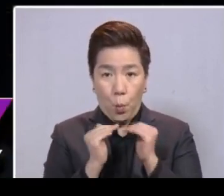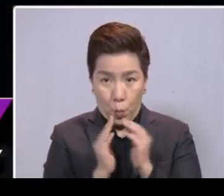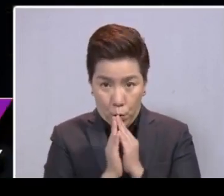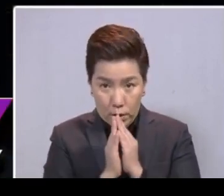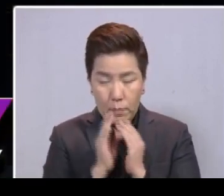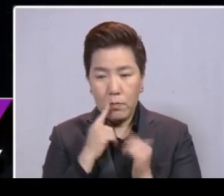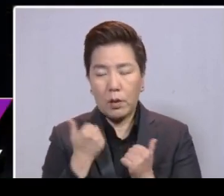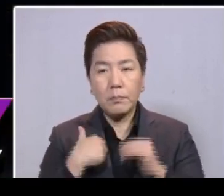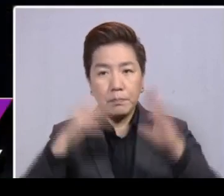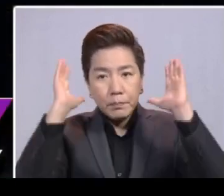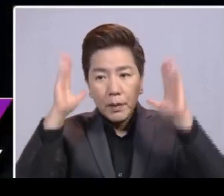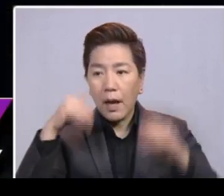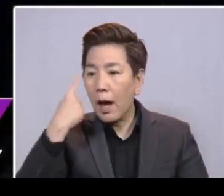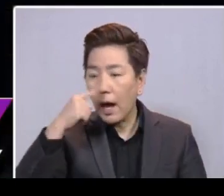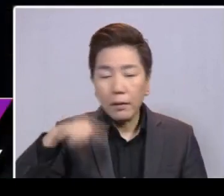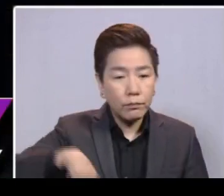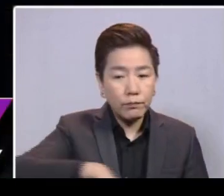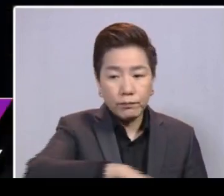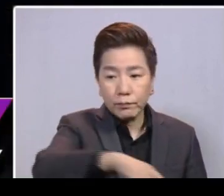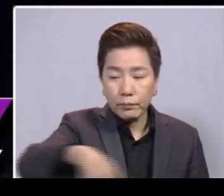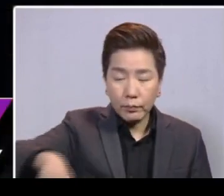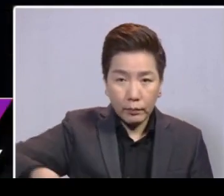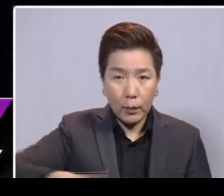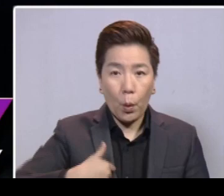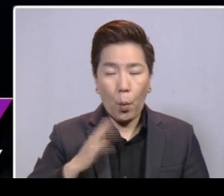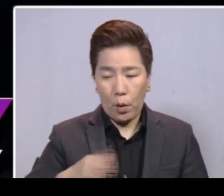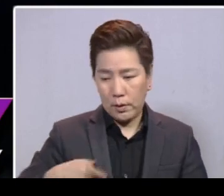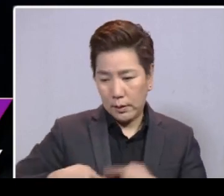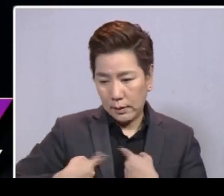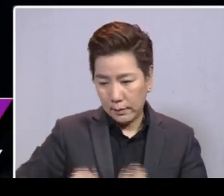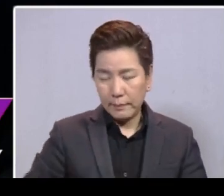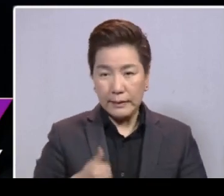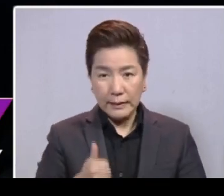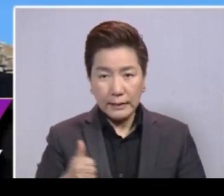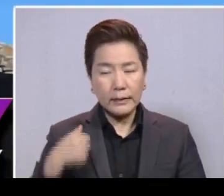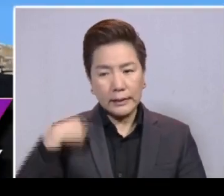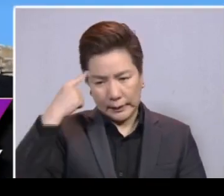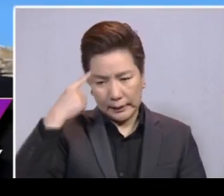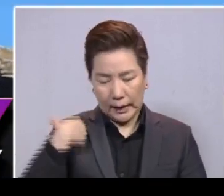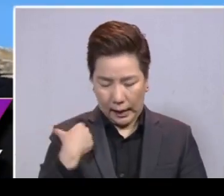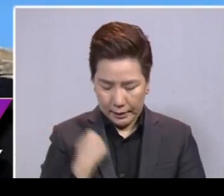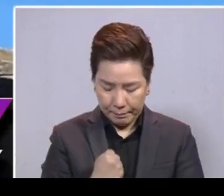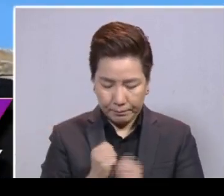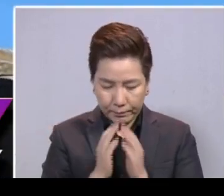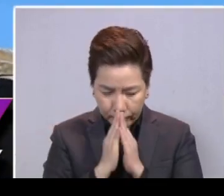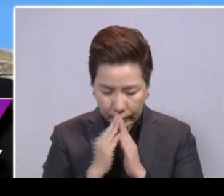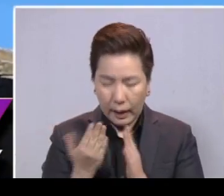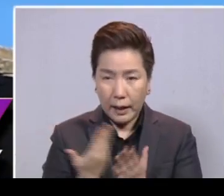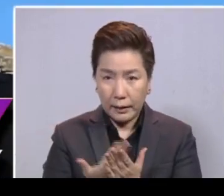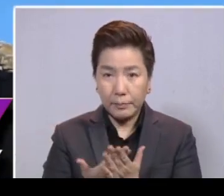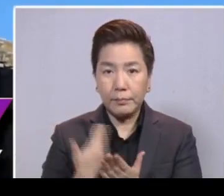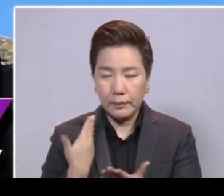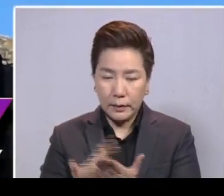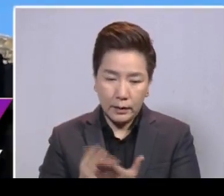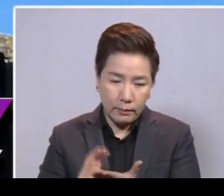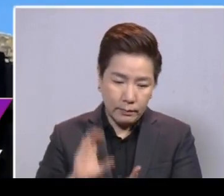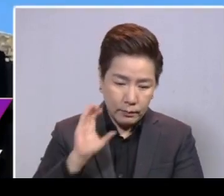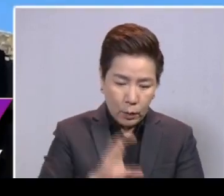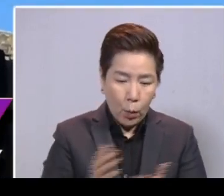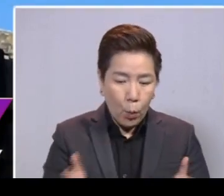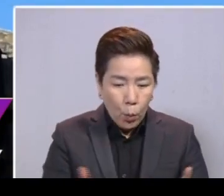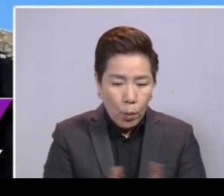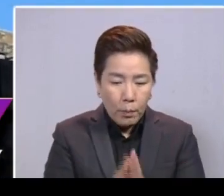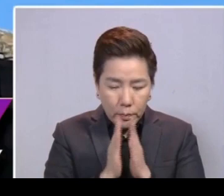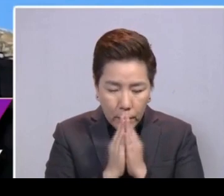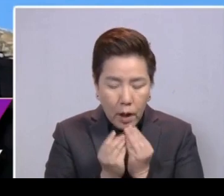ก็ประชาสัมพันธ์ไปยังบรรดาญาติโยมรวมทั้งผู้มีจิตสันธานะครับที่จะพอจะมีกำลังทรัพย์นะครับก็สามารถร่วมถวาย